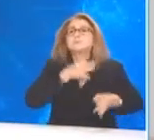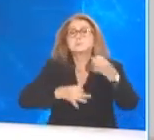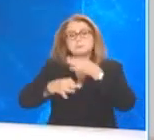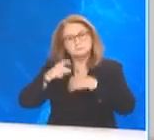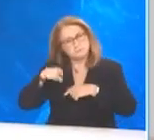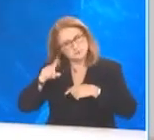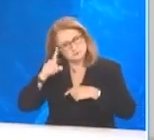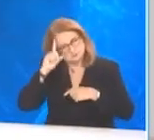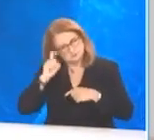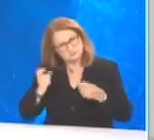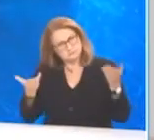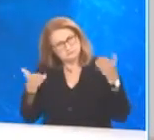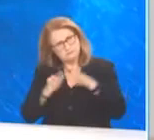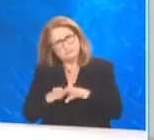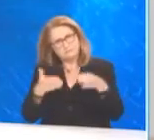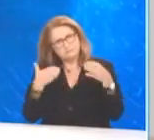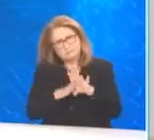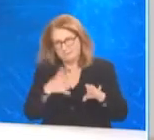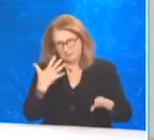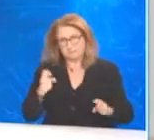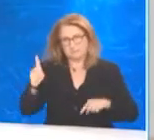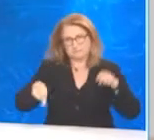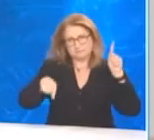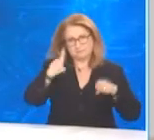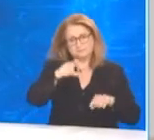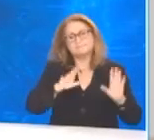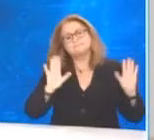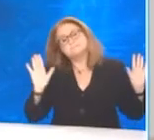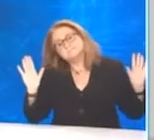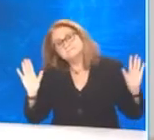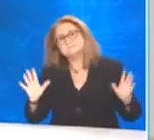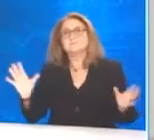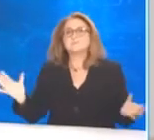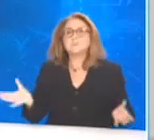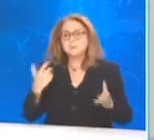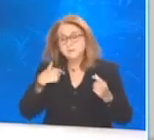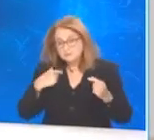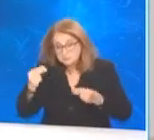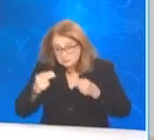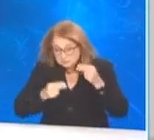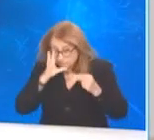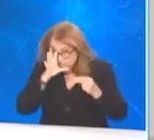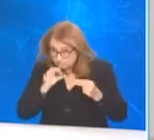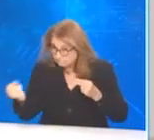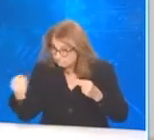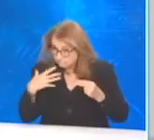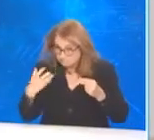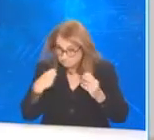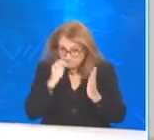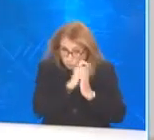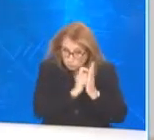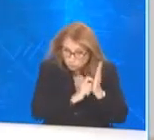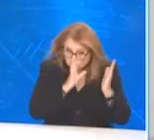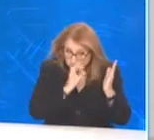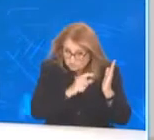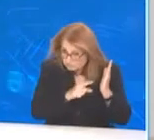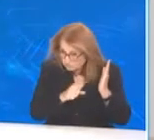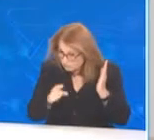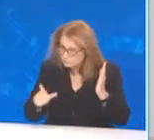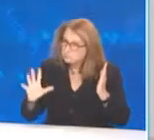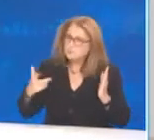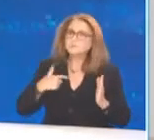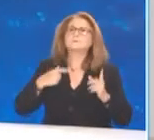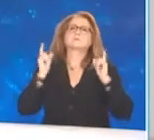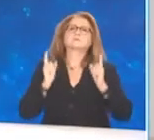αυτό στις αναλύσεις μας, παίρνουμε τις συγκεκριμένες αποφάσεις. Άρα είναι μια σύνθετη διαδικασία, είναι μια προφανώς